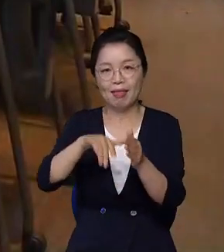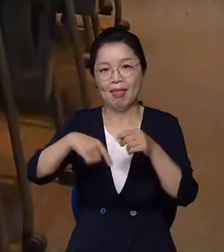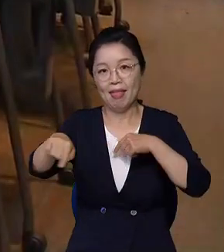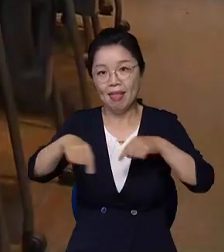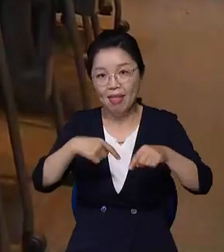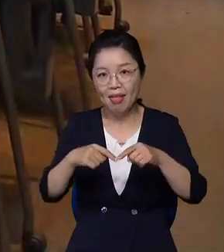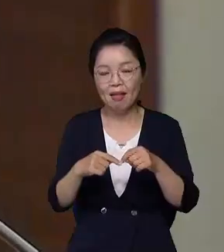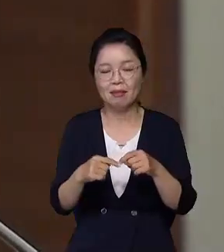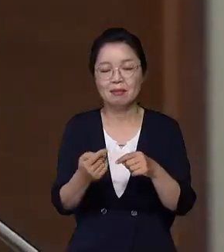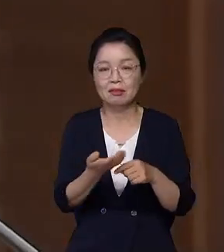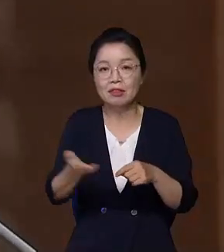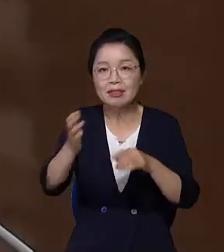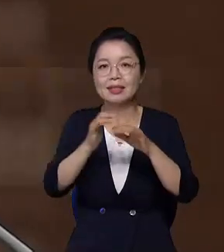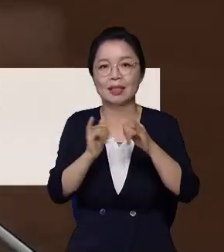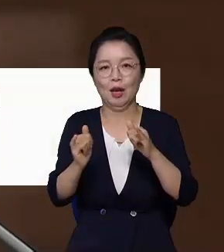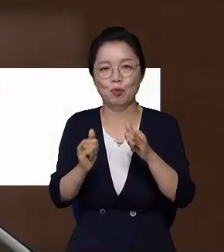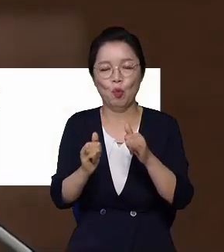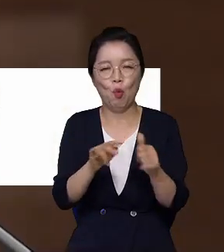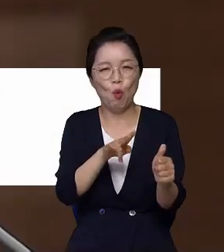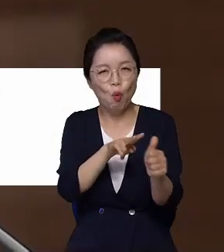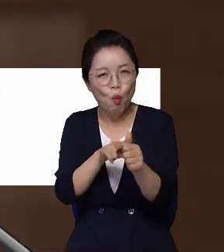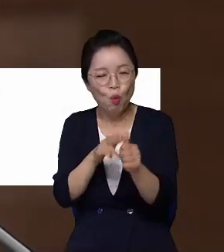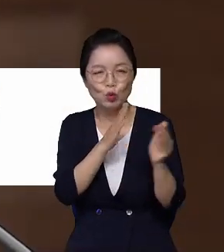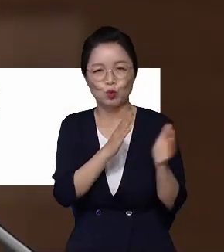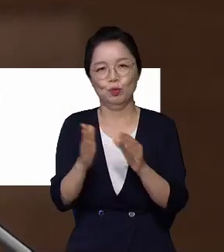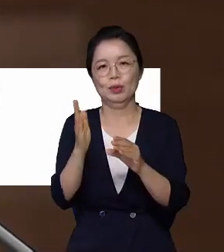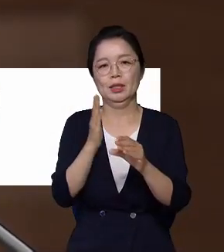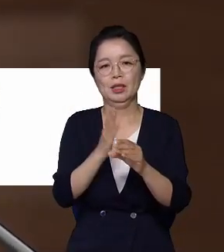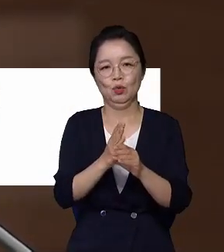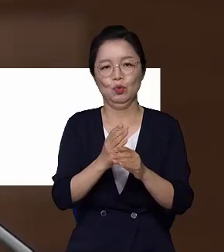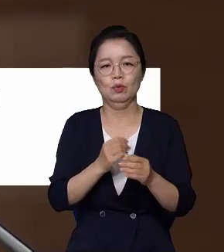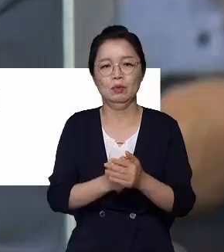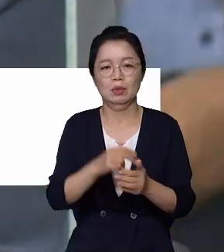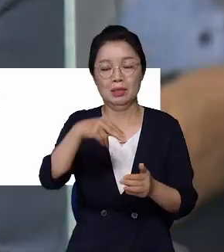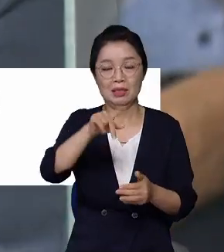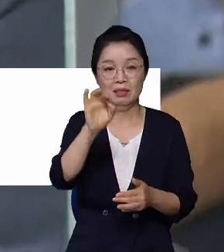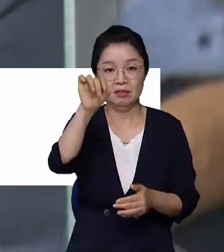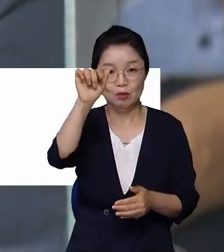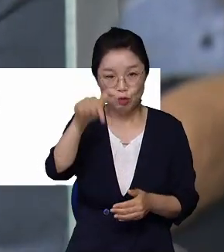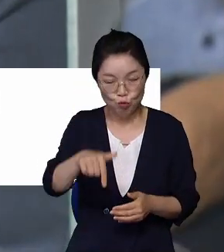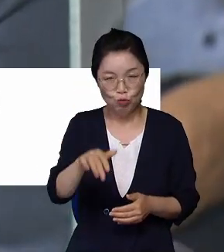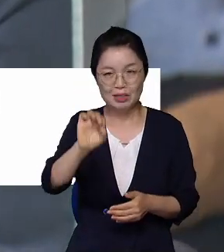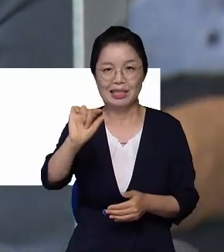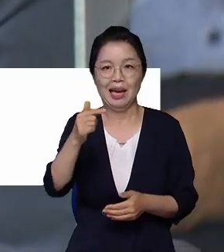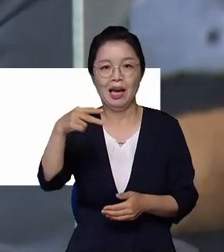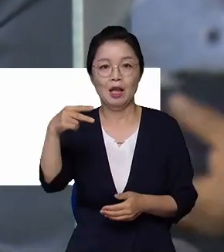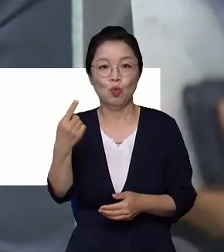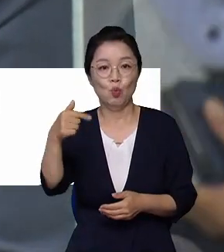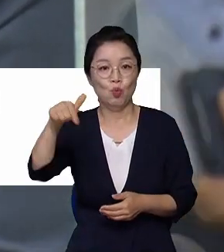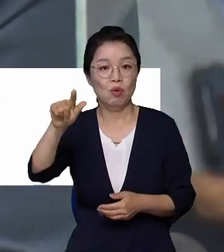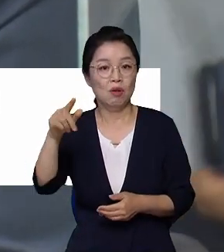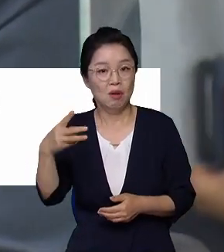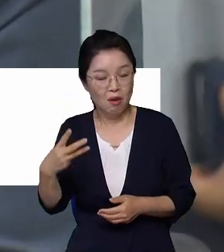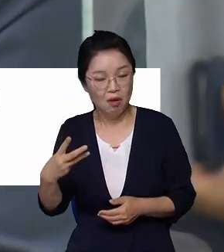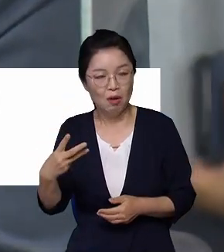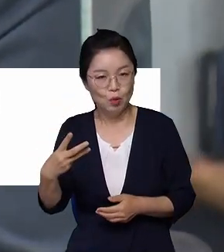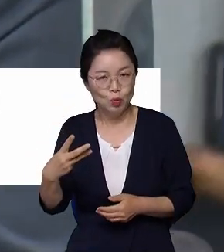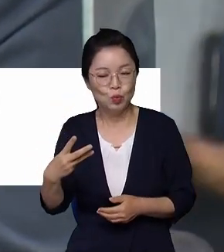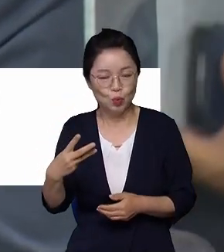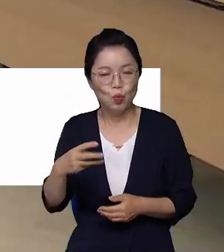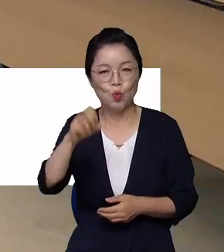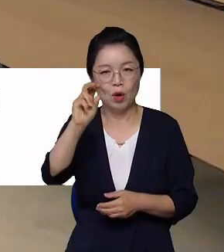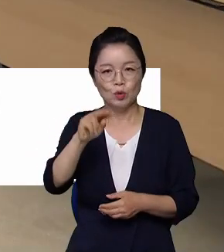모락모락 피어오르고 있습니다. 서욱 전 국방장관과 안도골 전 기획재정부 차관은 광주 동남 지역구에서